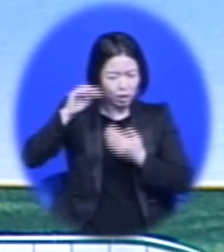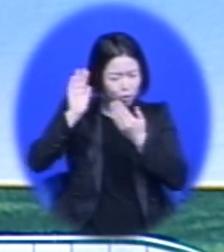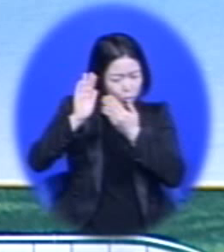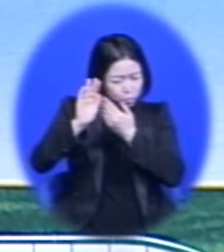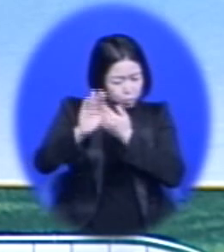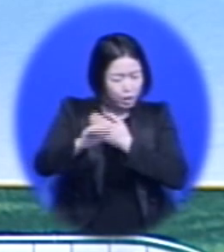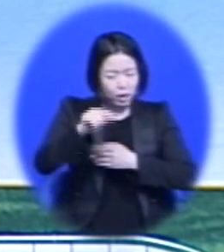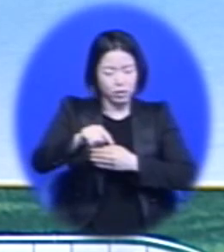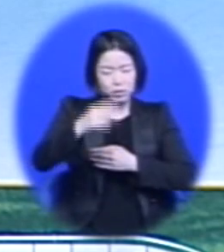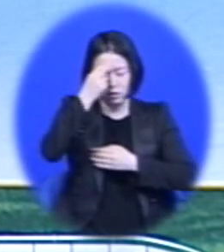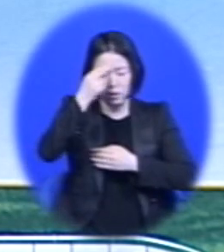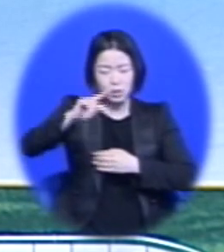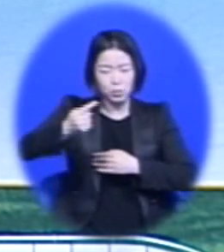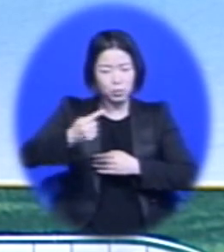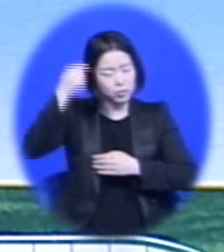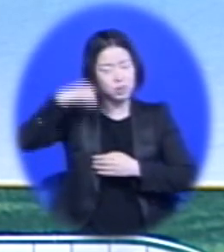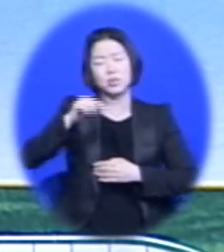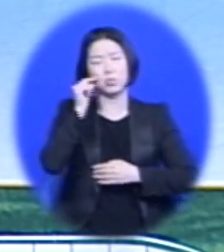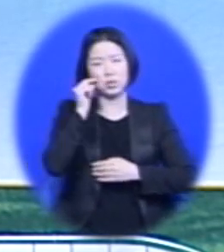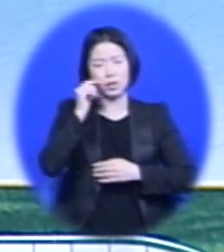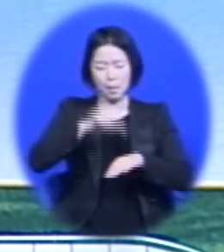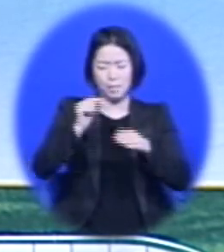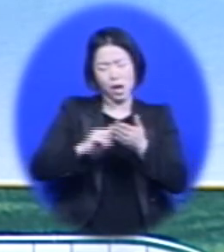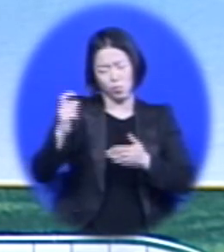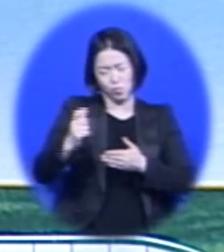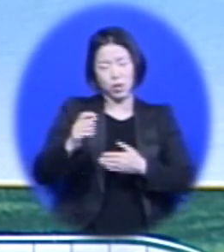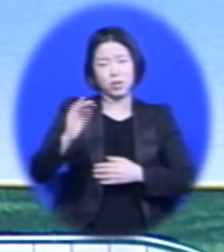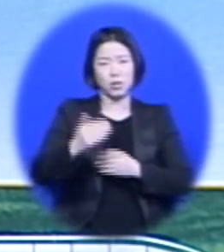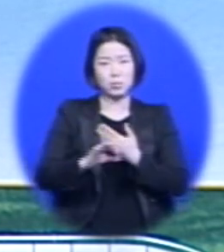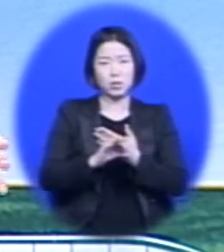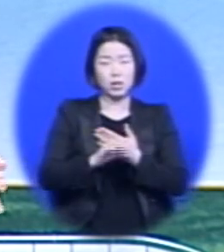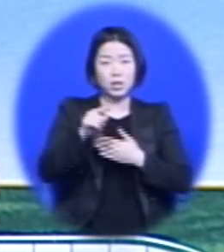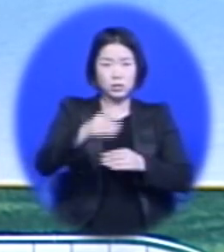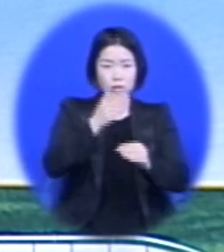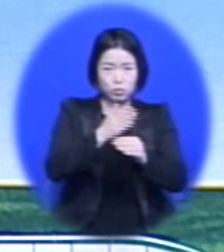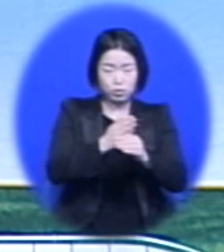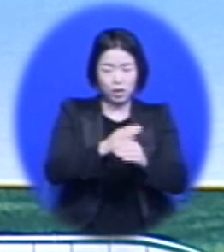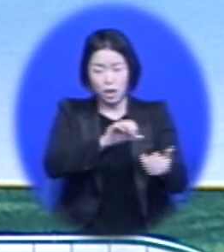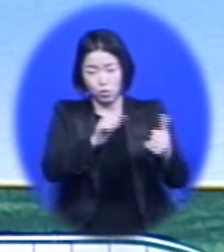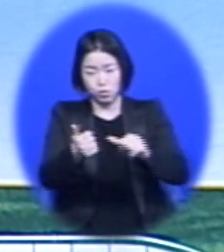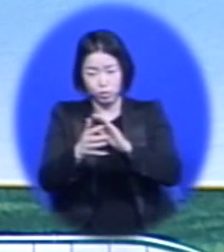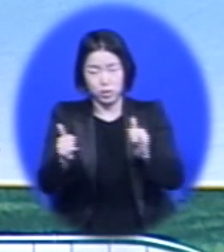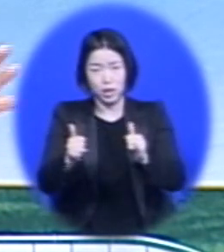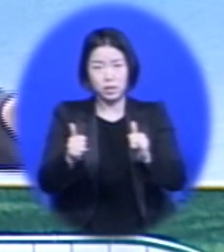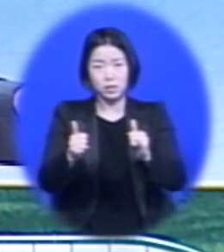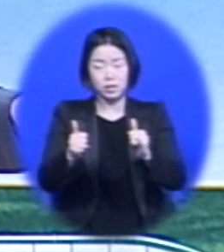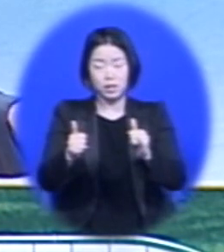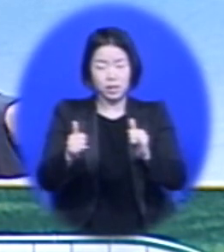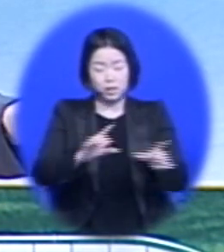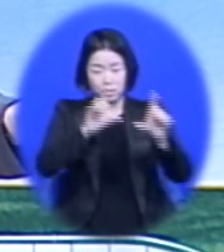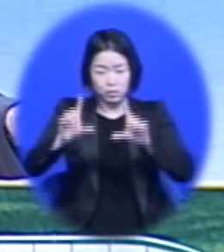느끼지 못합니다. 마음이 굳어져 버려서. 그러다가 죽은 자들 사이에 잠든 자처럼